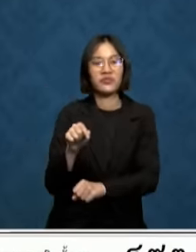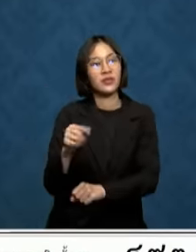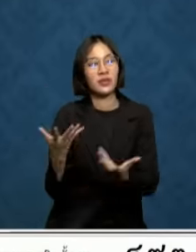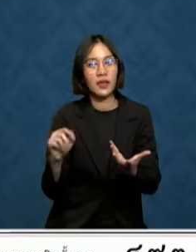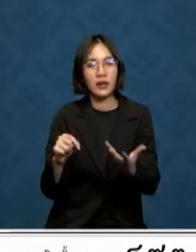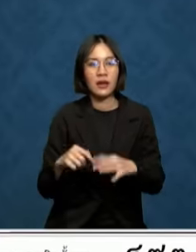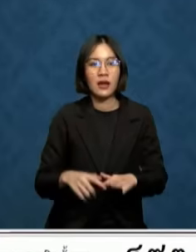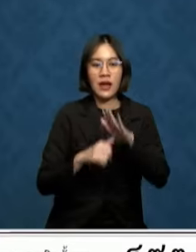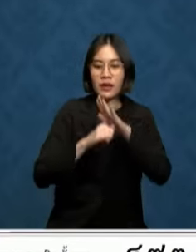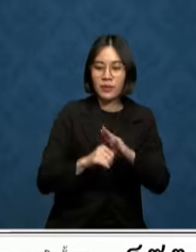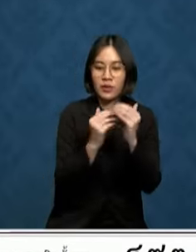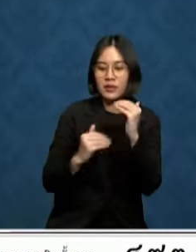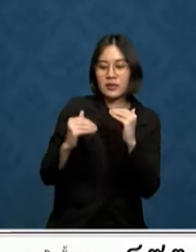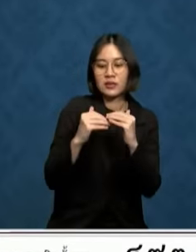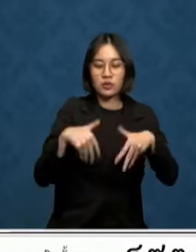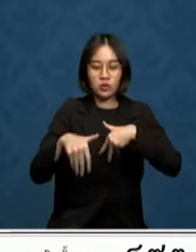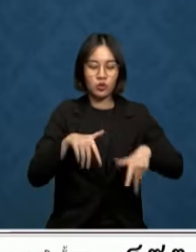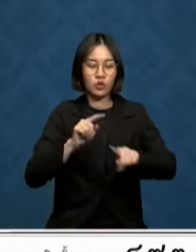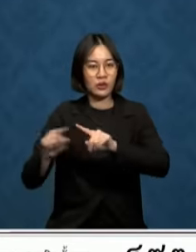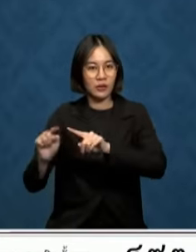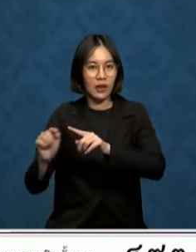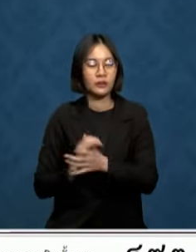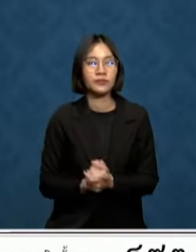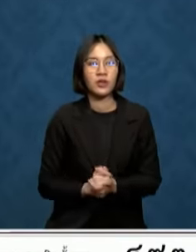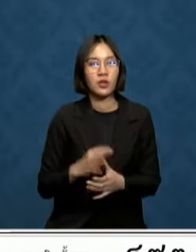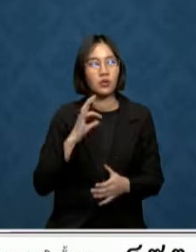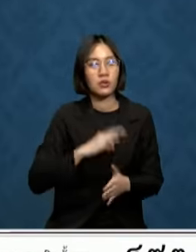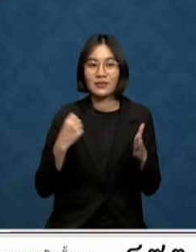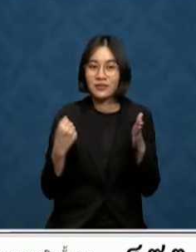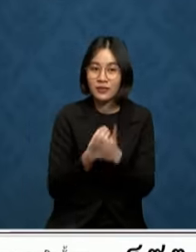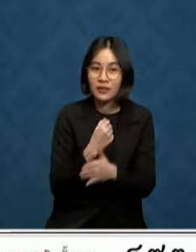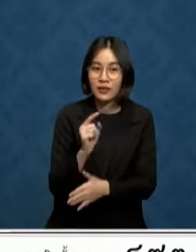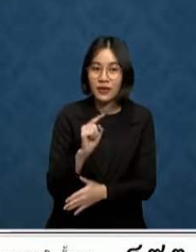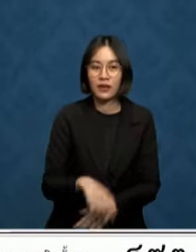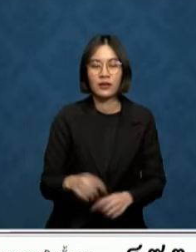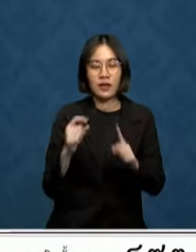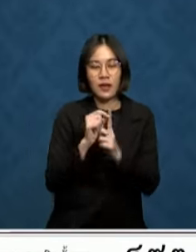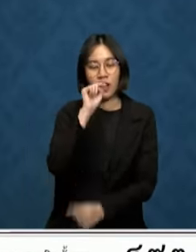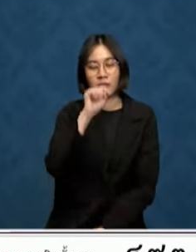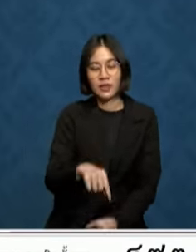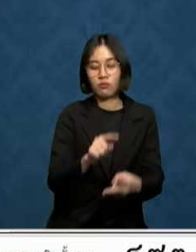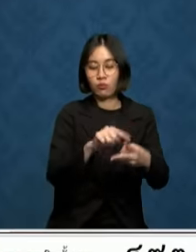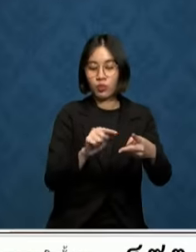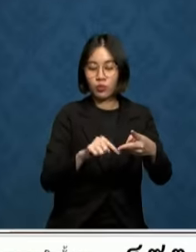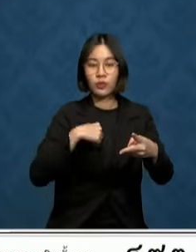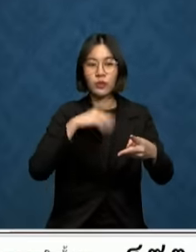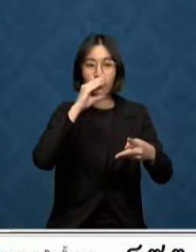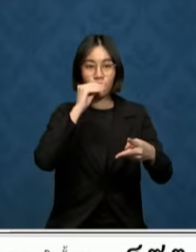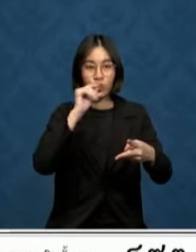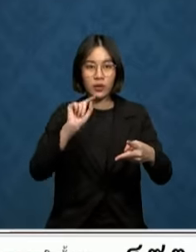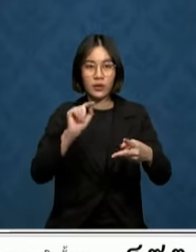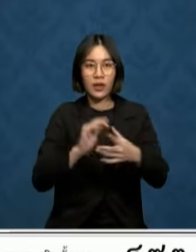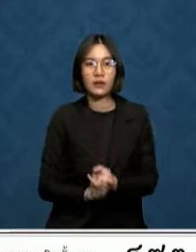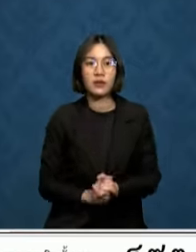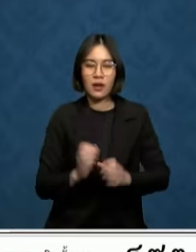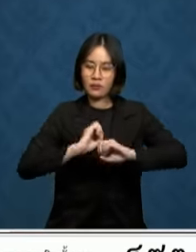วาง